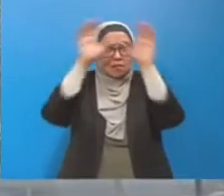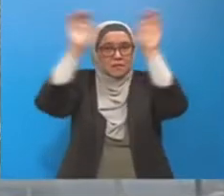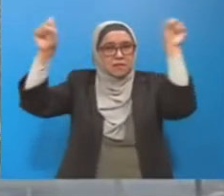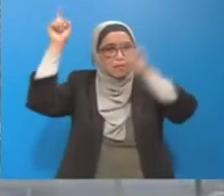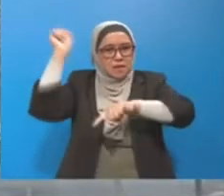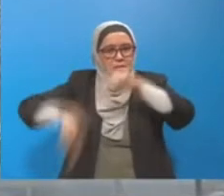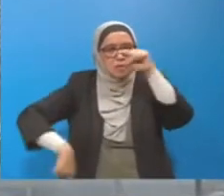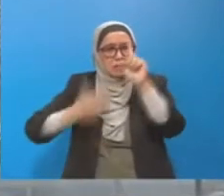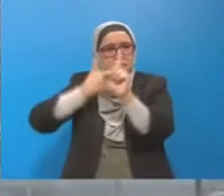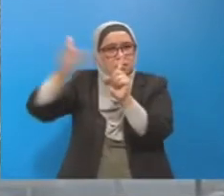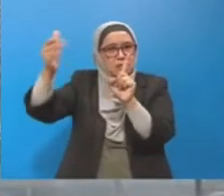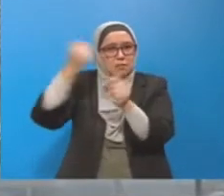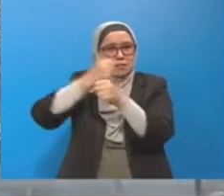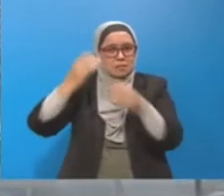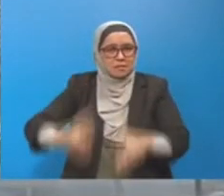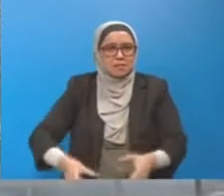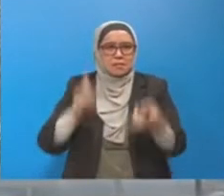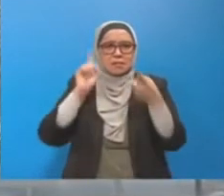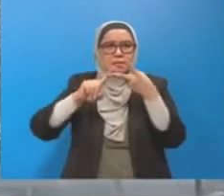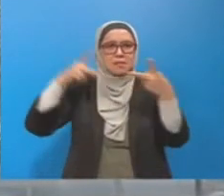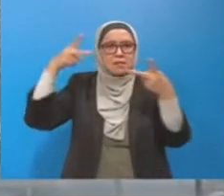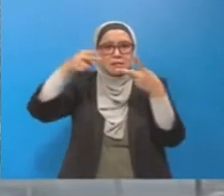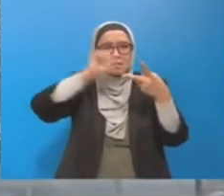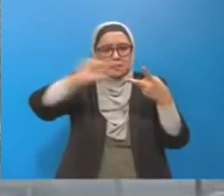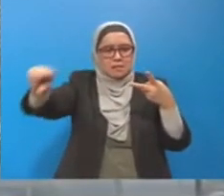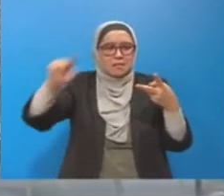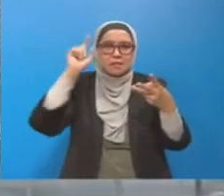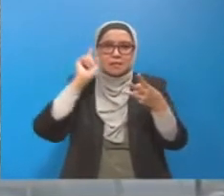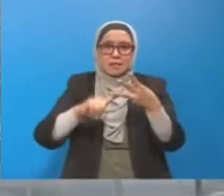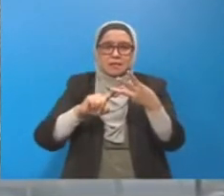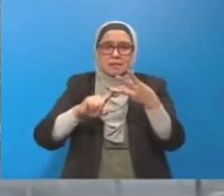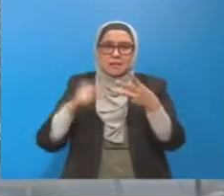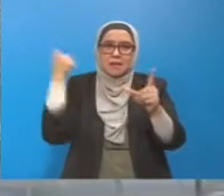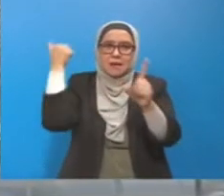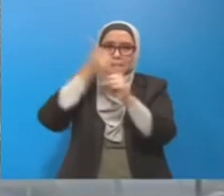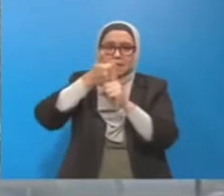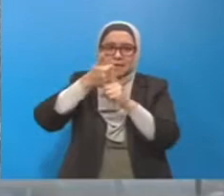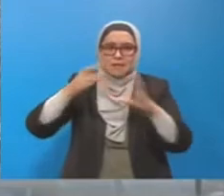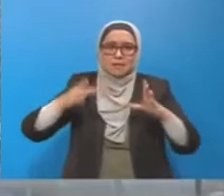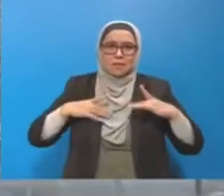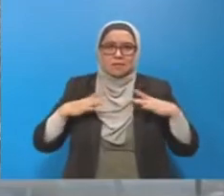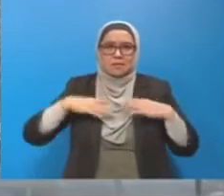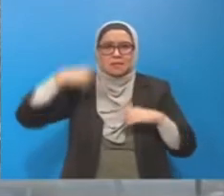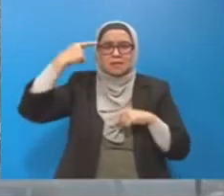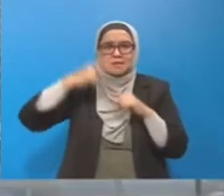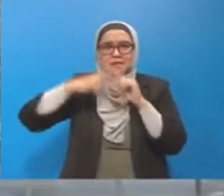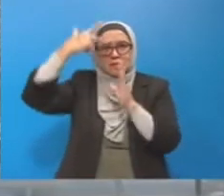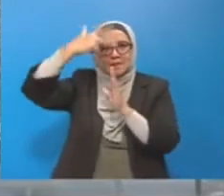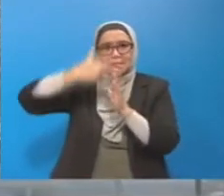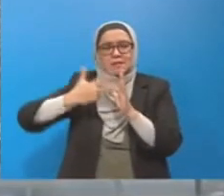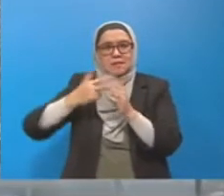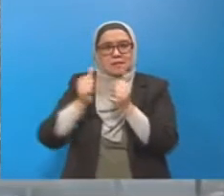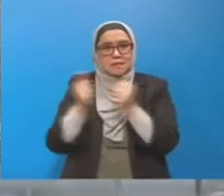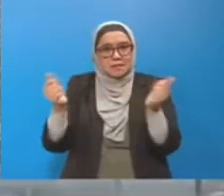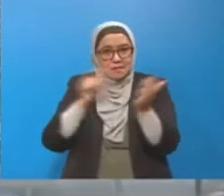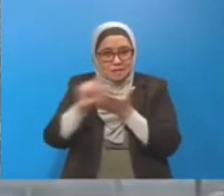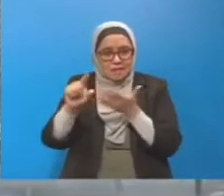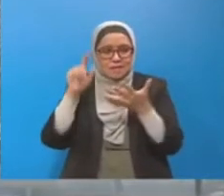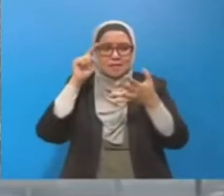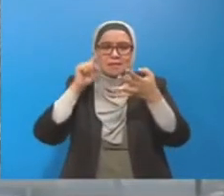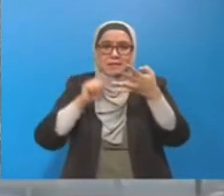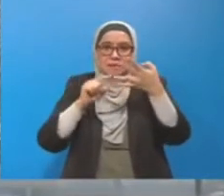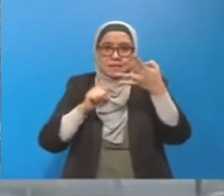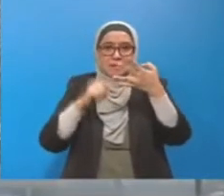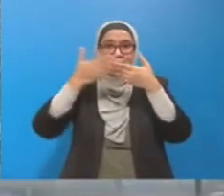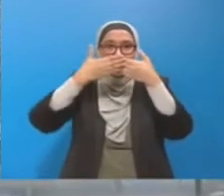pekerja dan mengarahkan pekerja mengambil cuti tanpa gaji bagi tempoh tiga bulan selepas program ini dilaksanakan